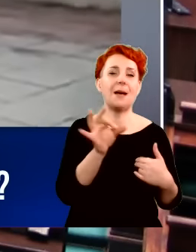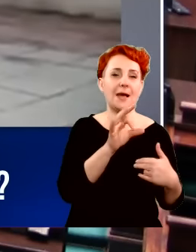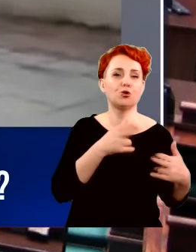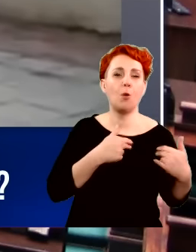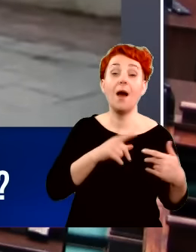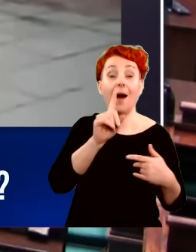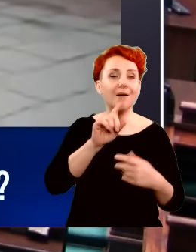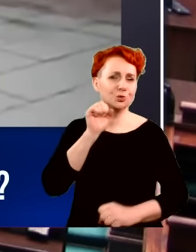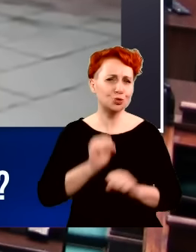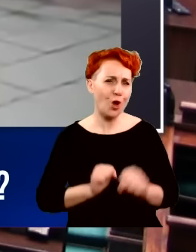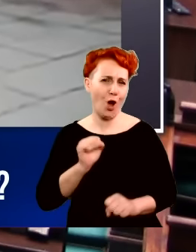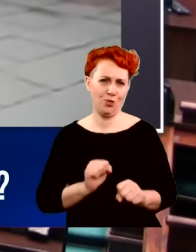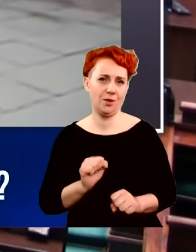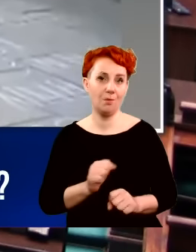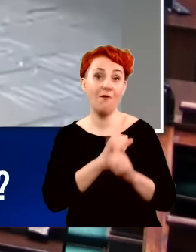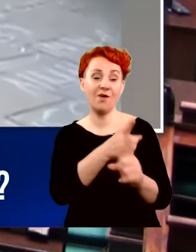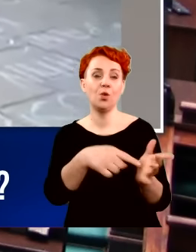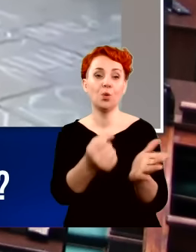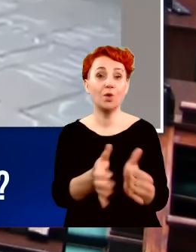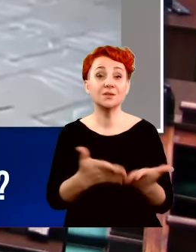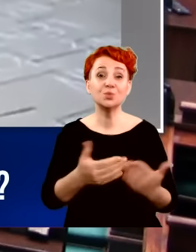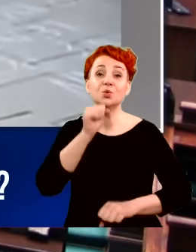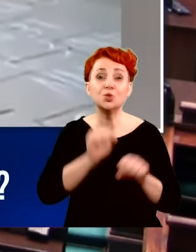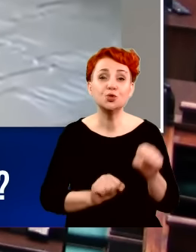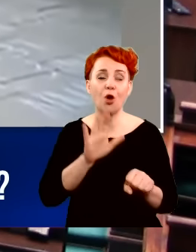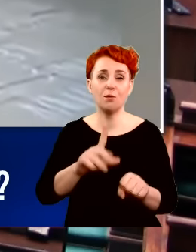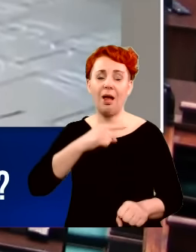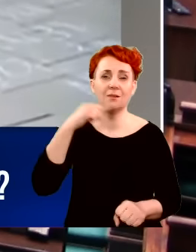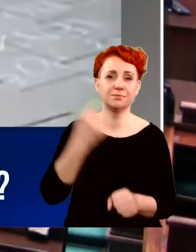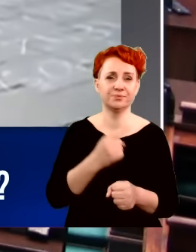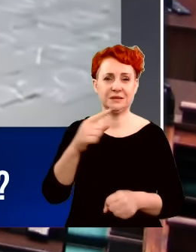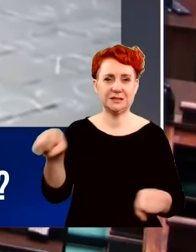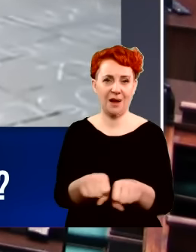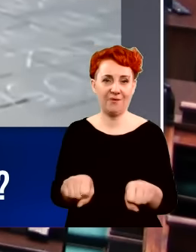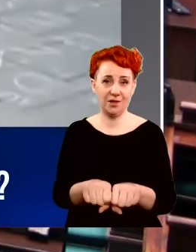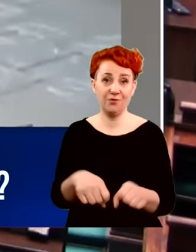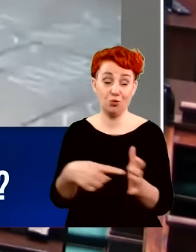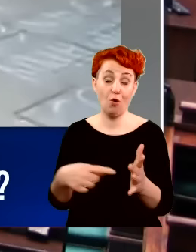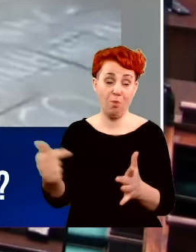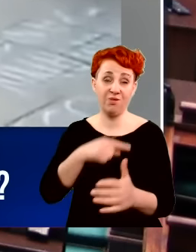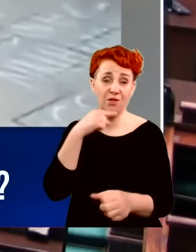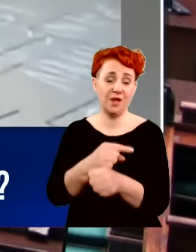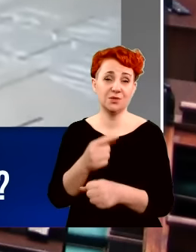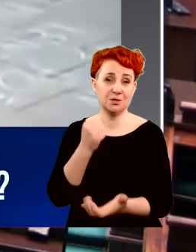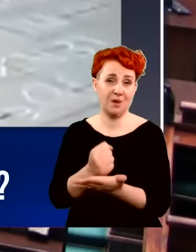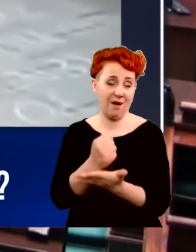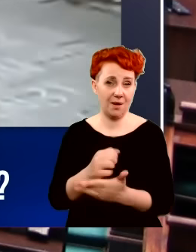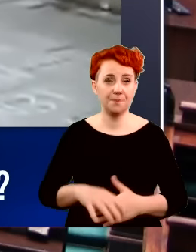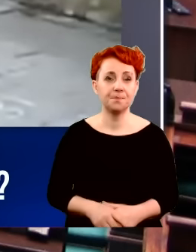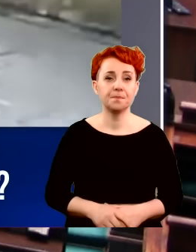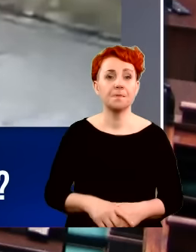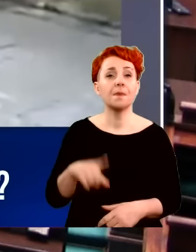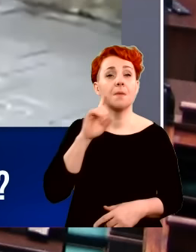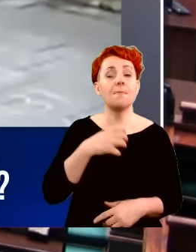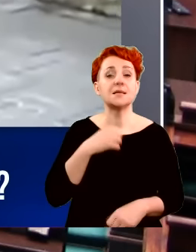sądy bo zgodnie z konstytucją sądy mają wymierzać sprawiedliwość tego typu sprawy rozstrzygał Panie sędzio